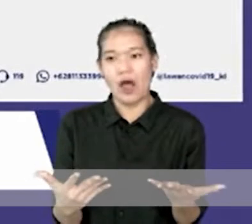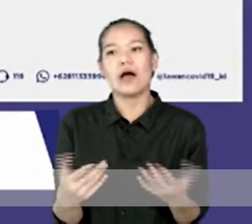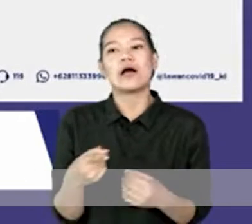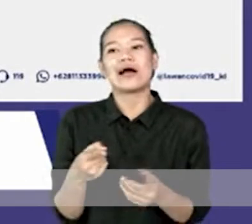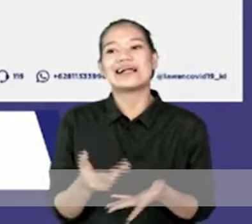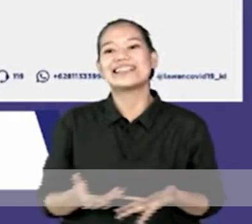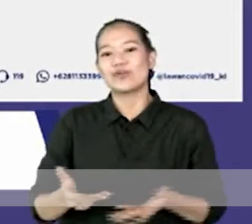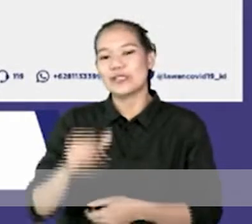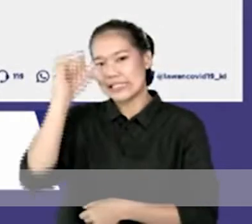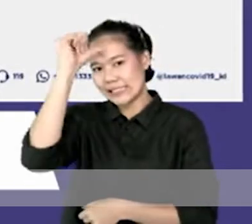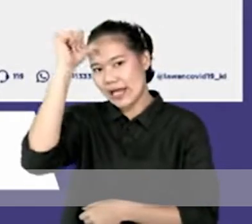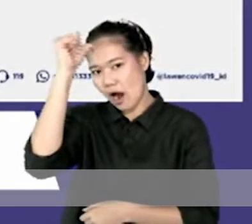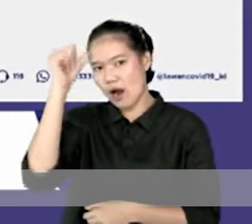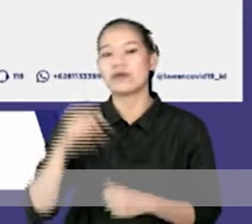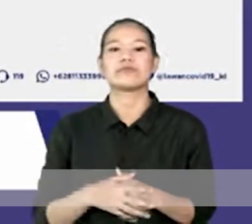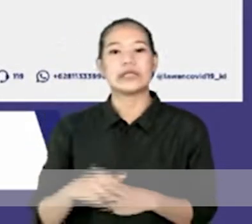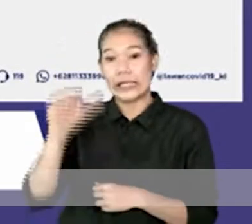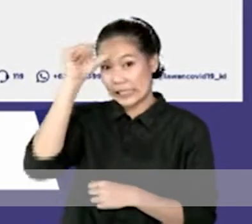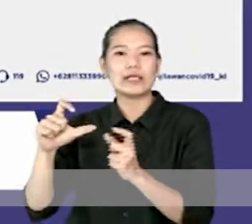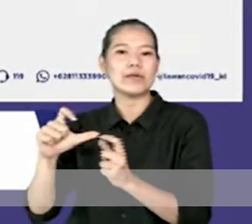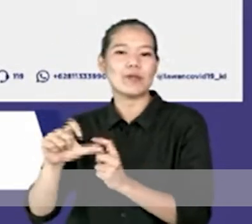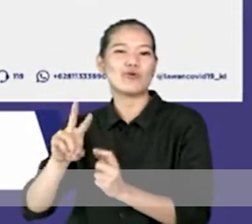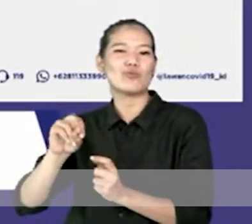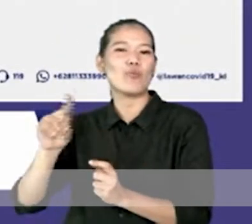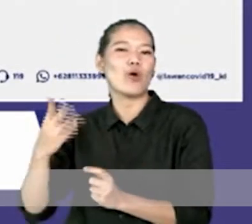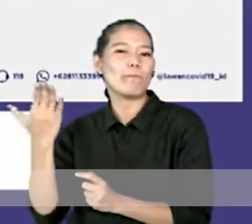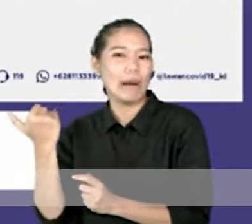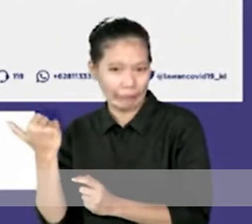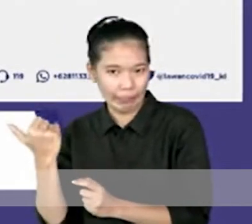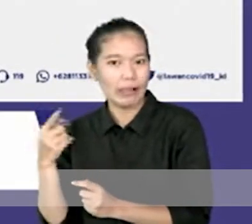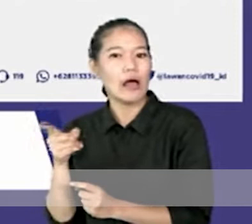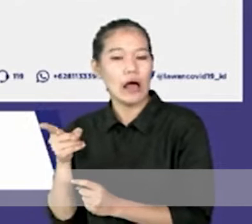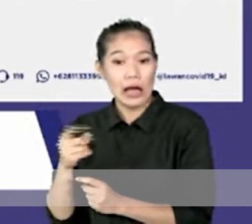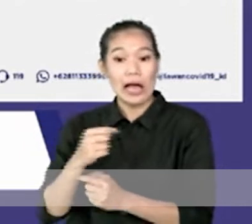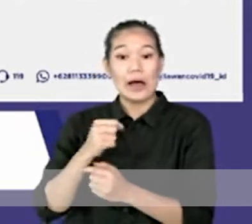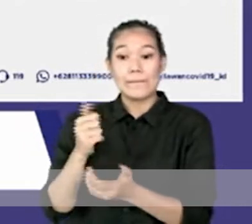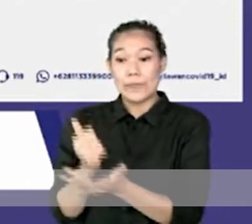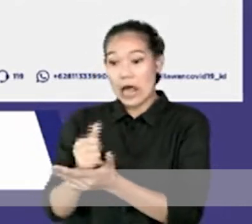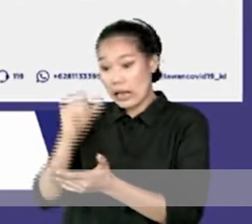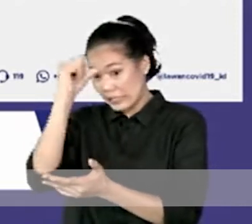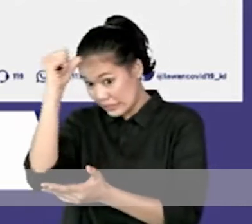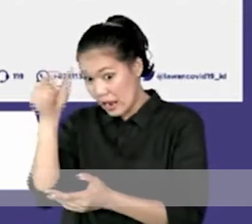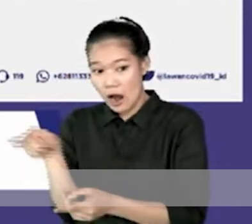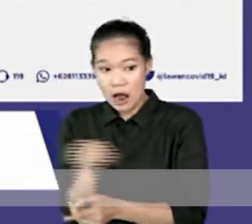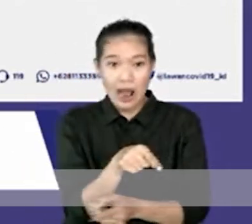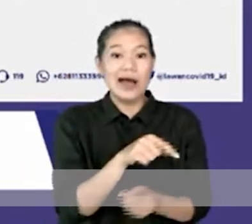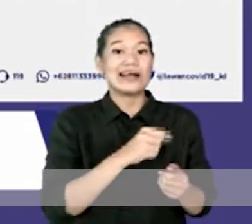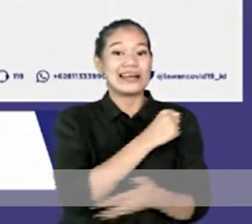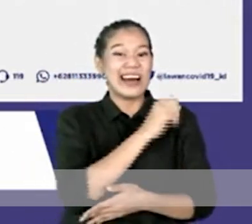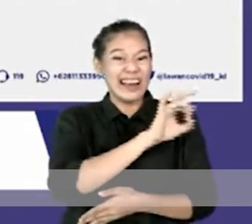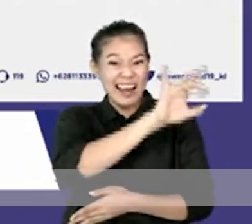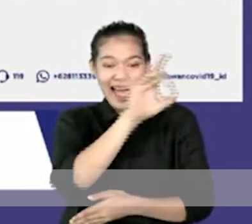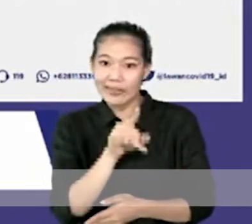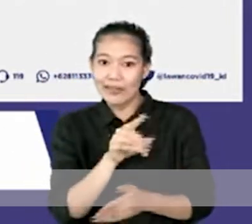Rasio positif sendiri artinya menunjukkan tinggi rendahnya penularan COVID-19 di sebuah wilayah. Juru bicara